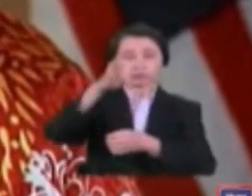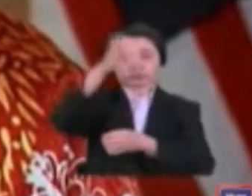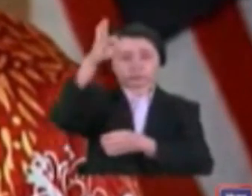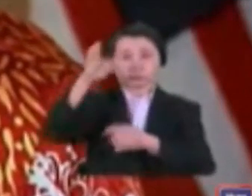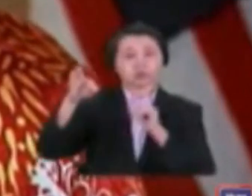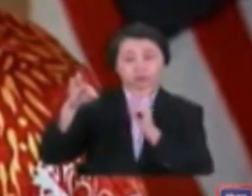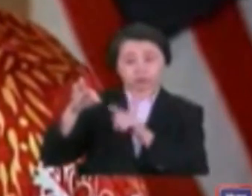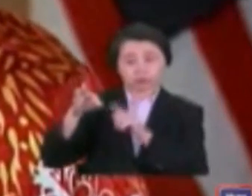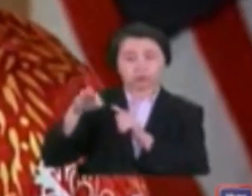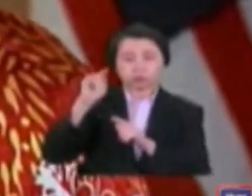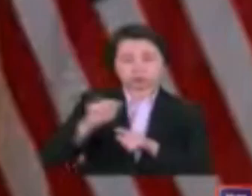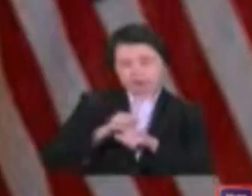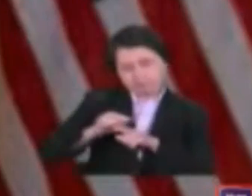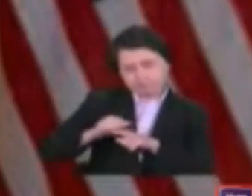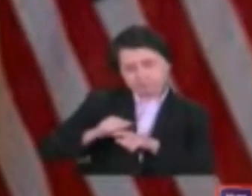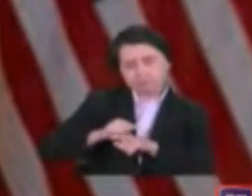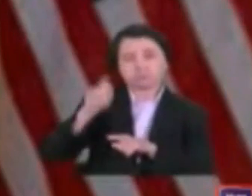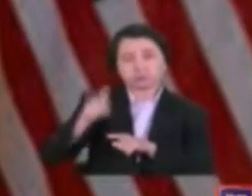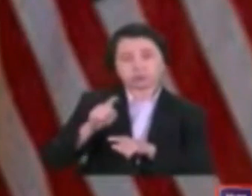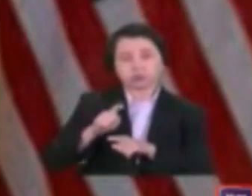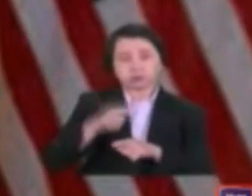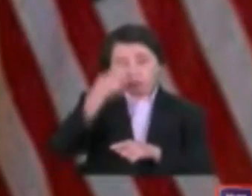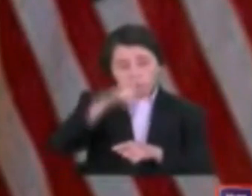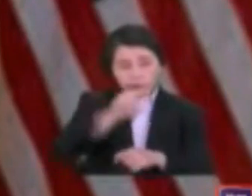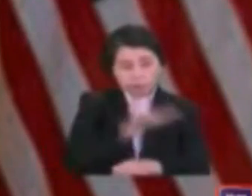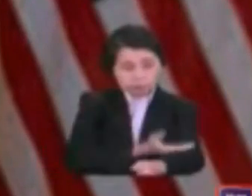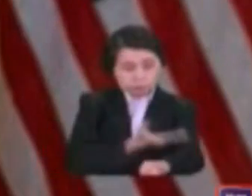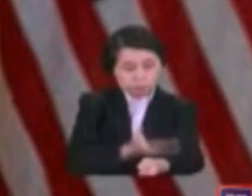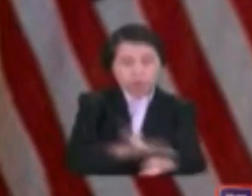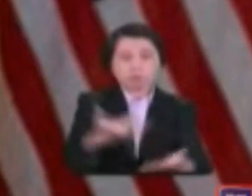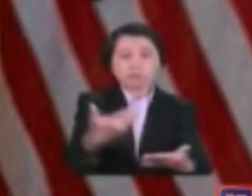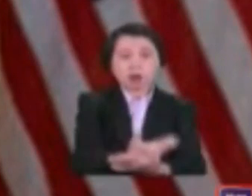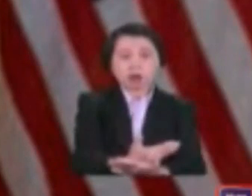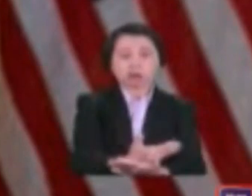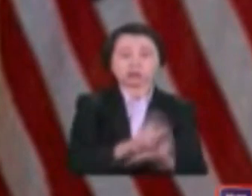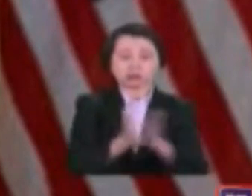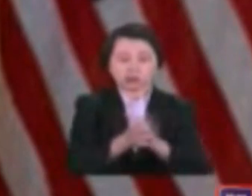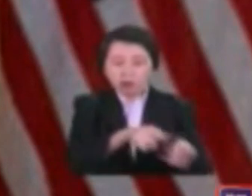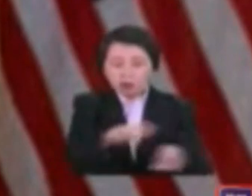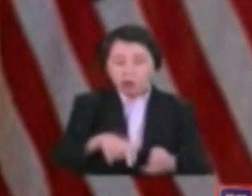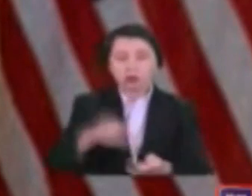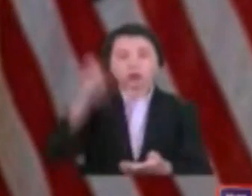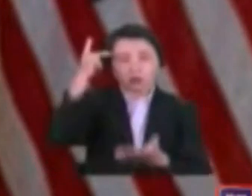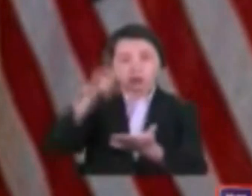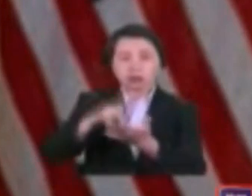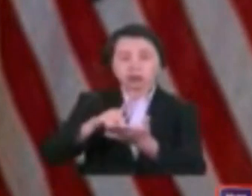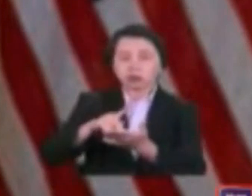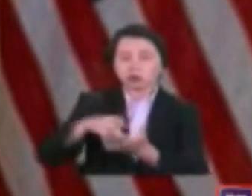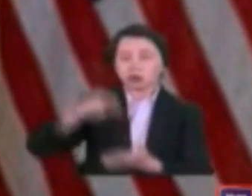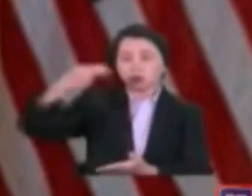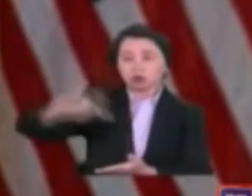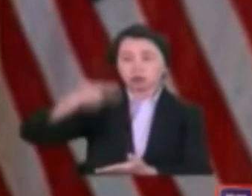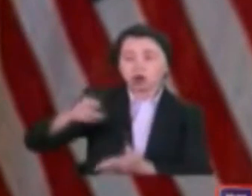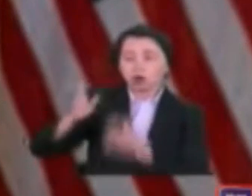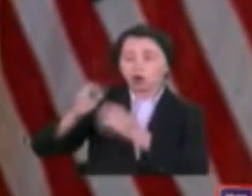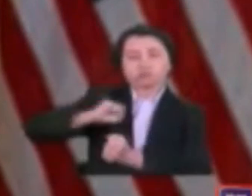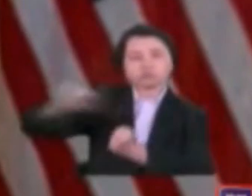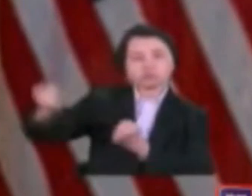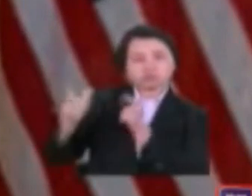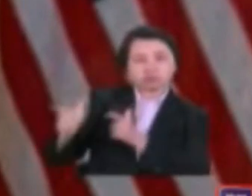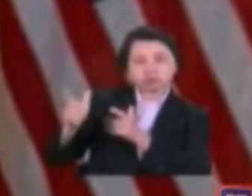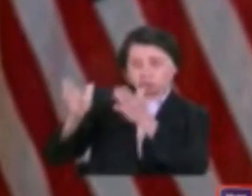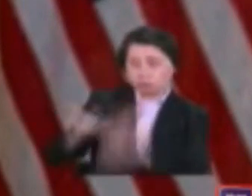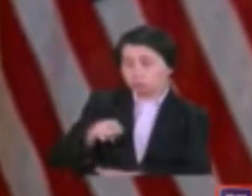ini perlu digilap kepada generasi baru supaya mengenal sejarah pahlawan negara di